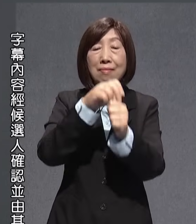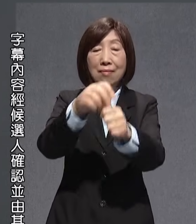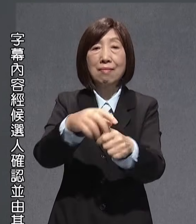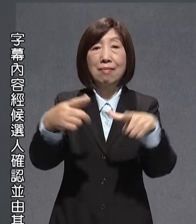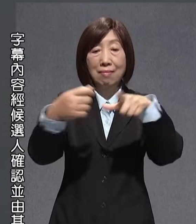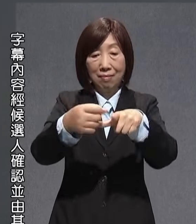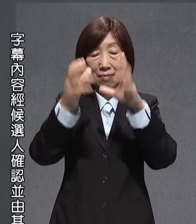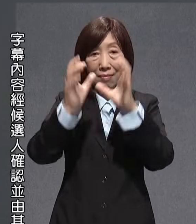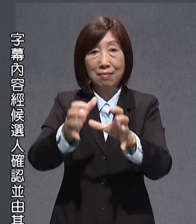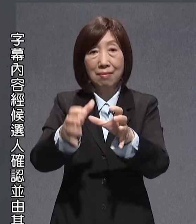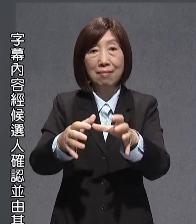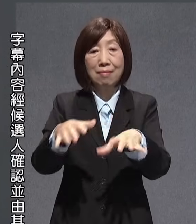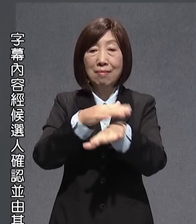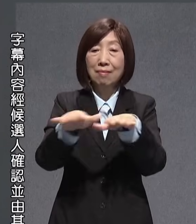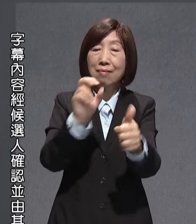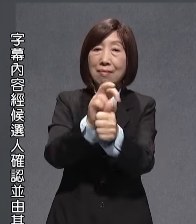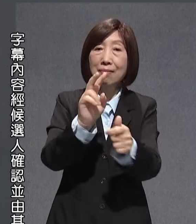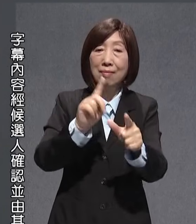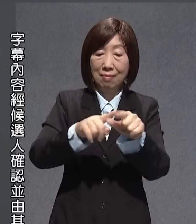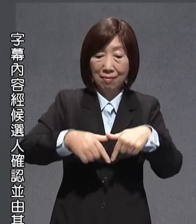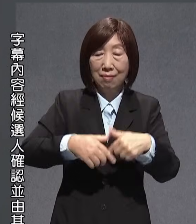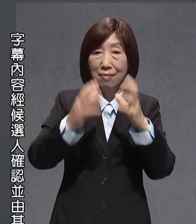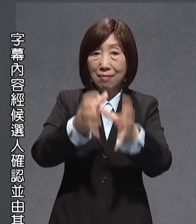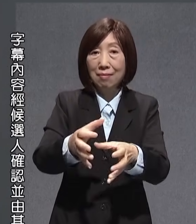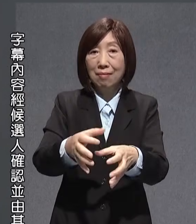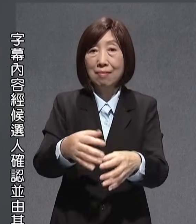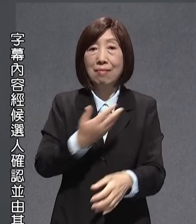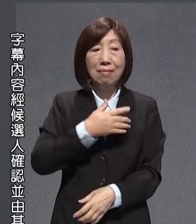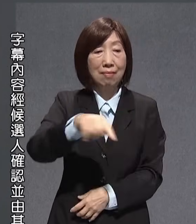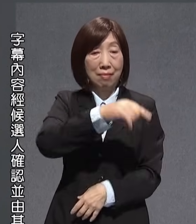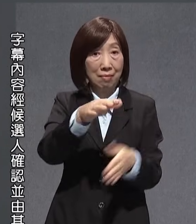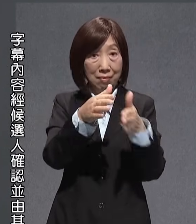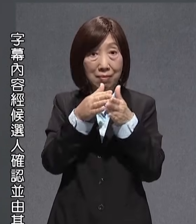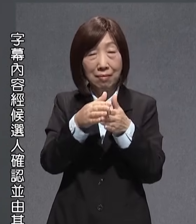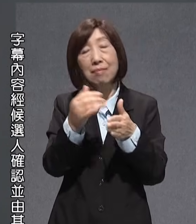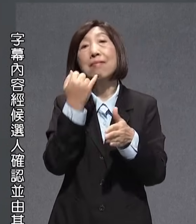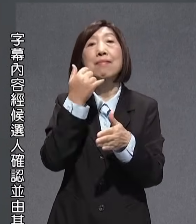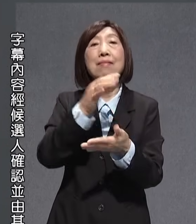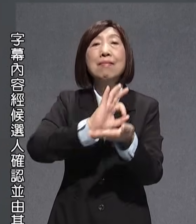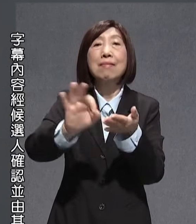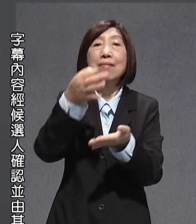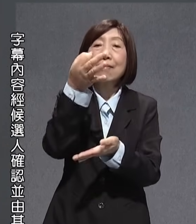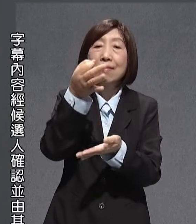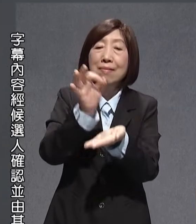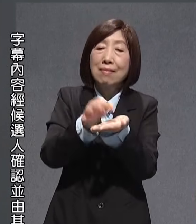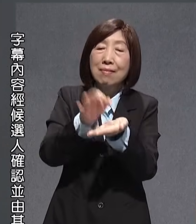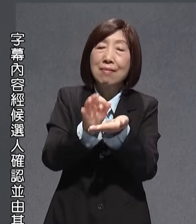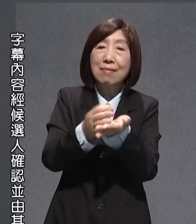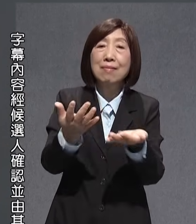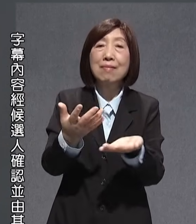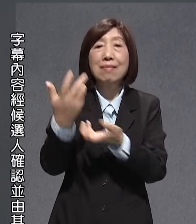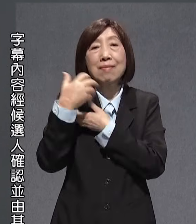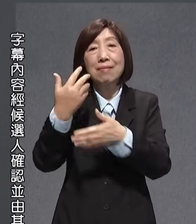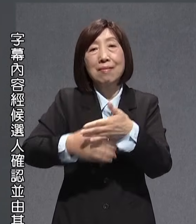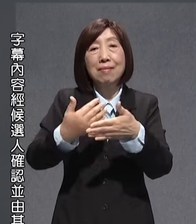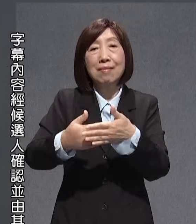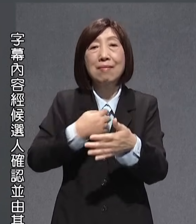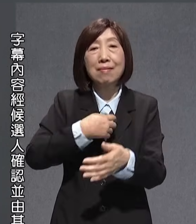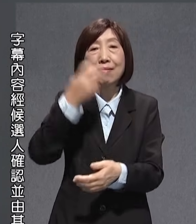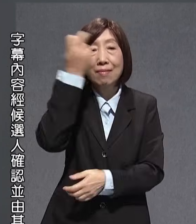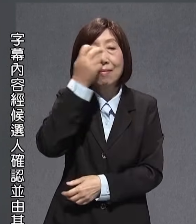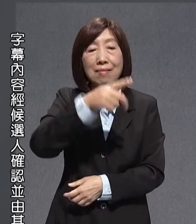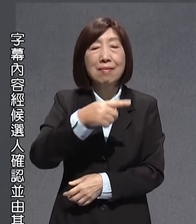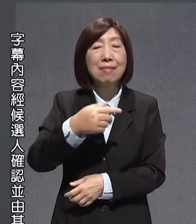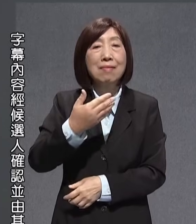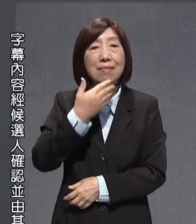置，让我们有需要的民众可以用最便宜的负担来解决照顾长辈的